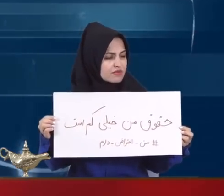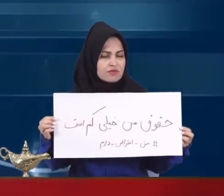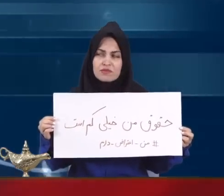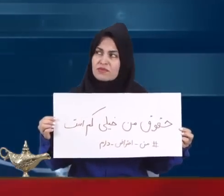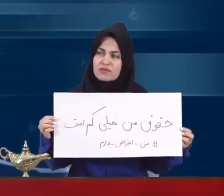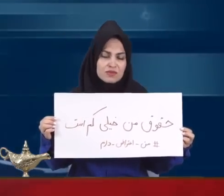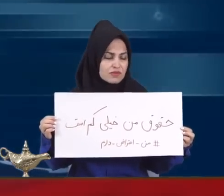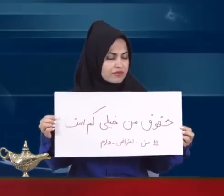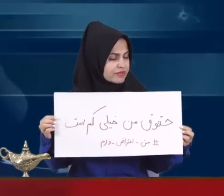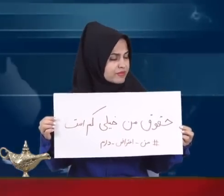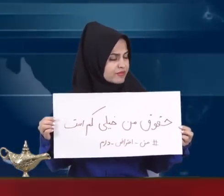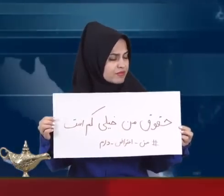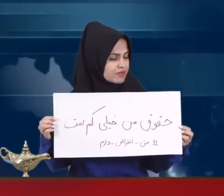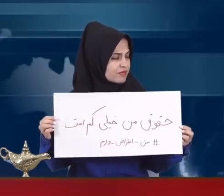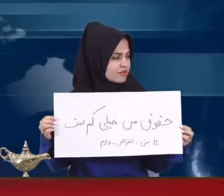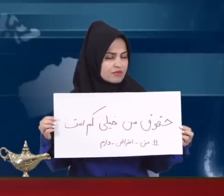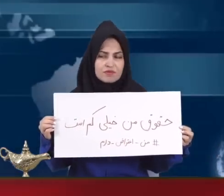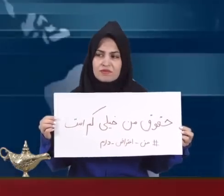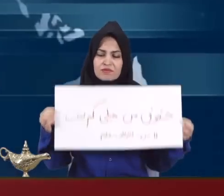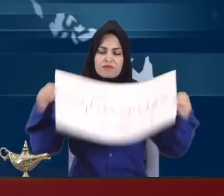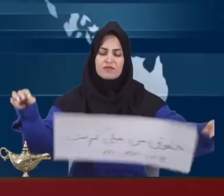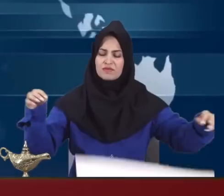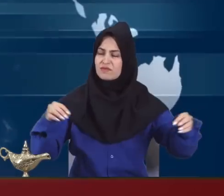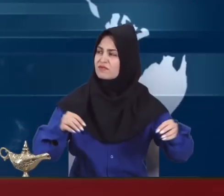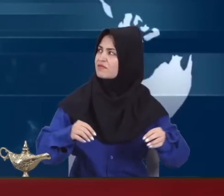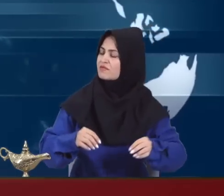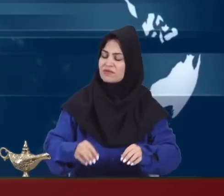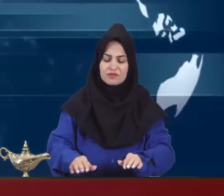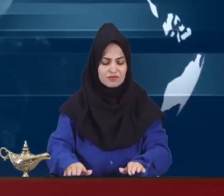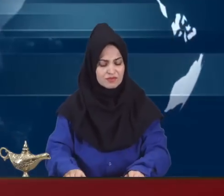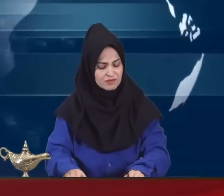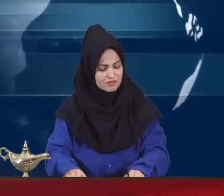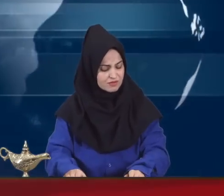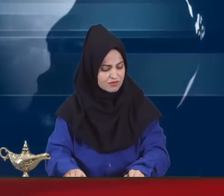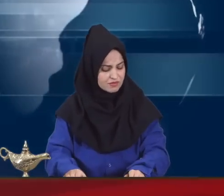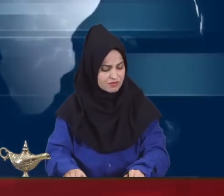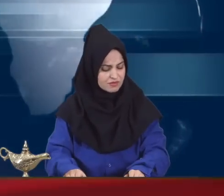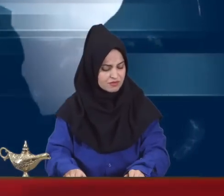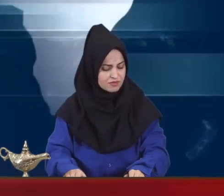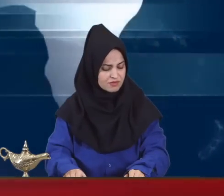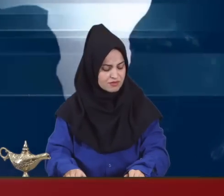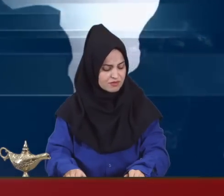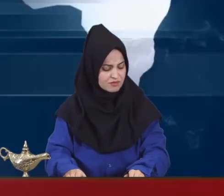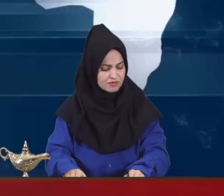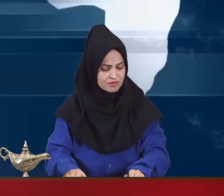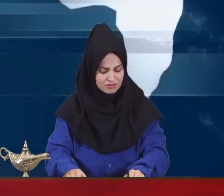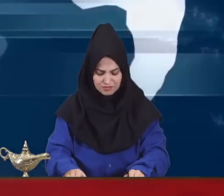بدرود. حال کردی خدایی، چجوری زدم ریشه رو قشنگ خدایی.